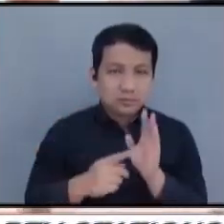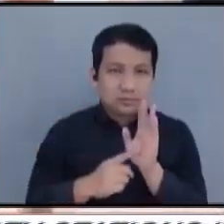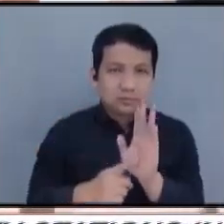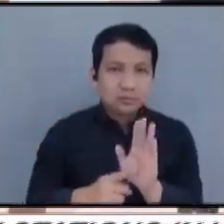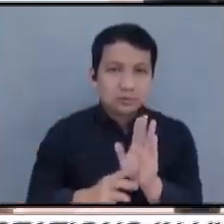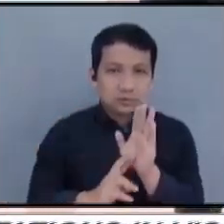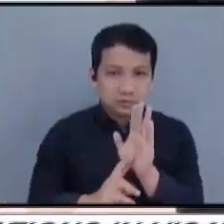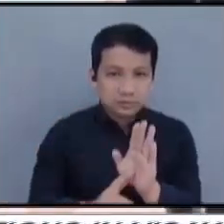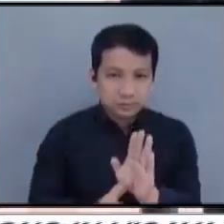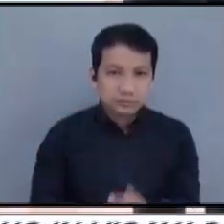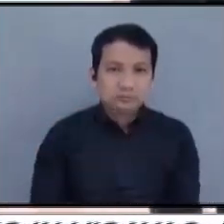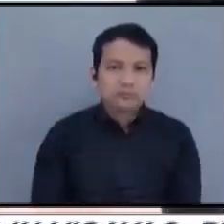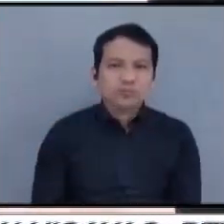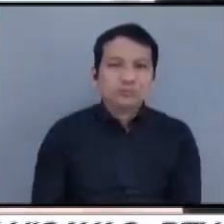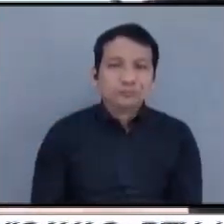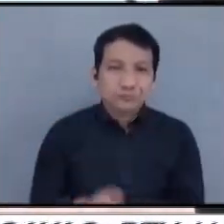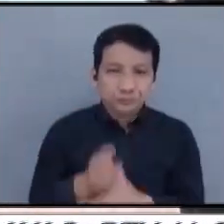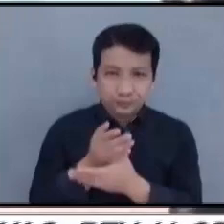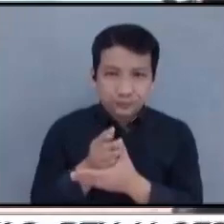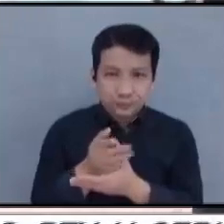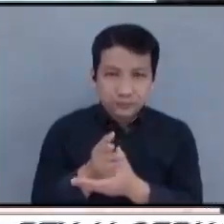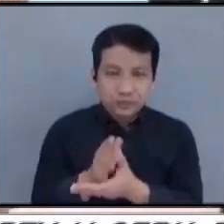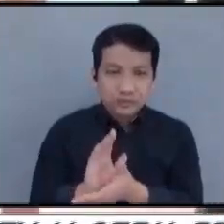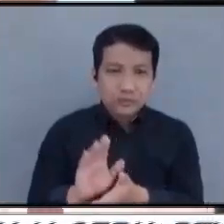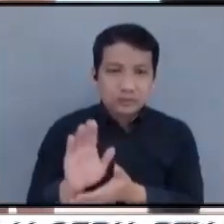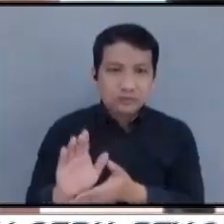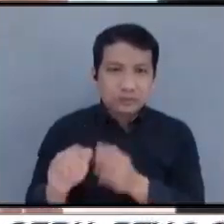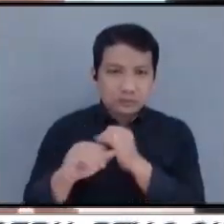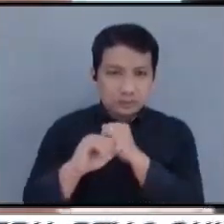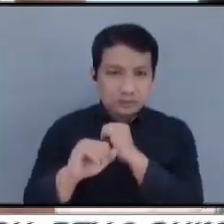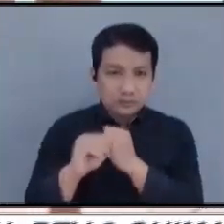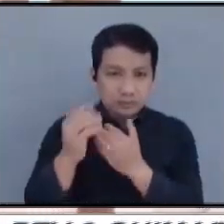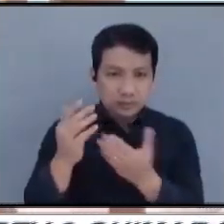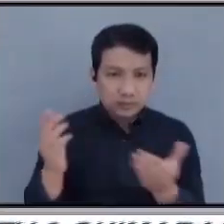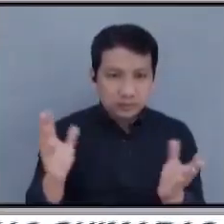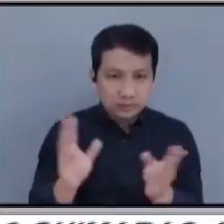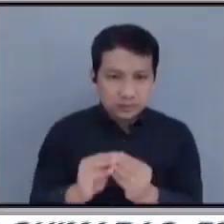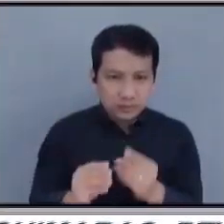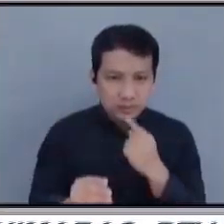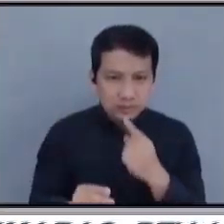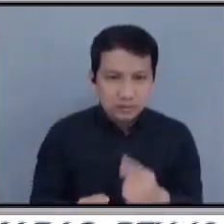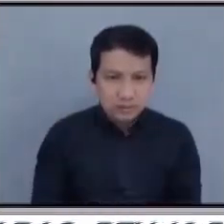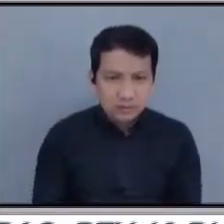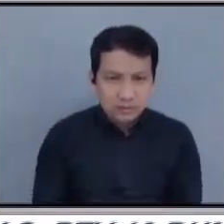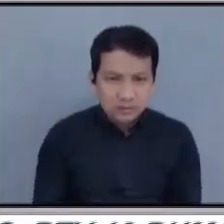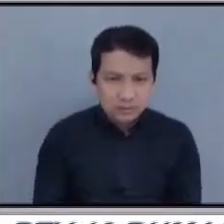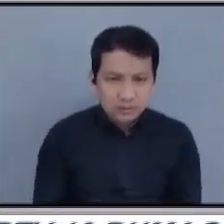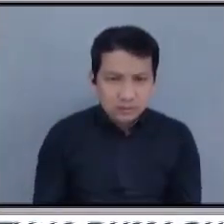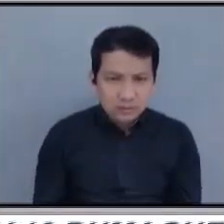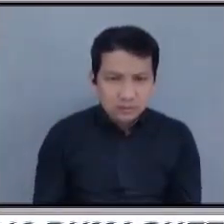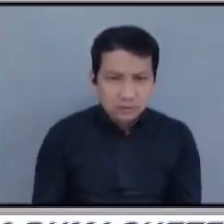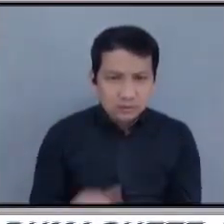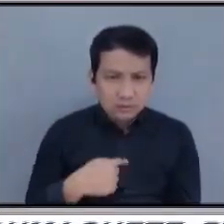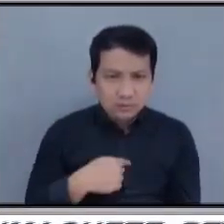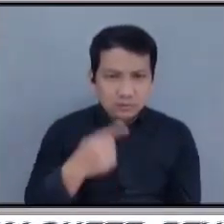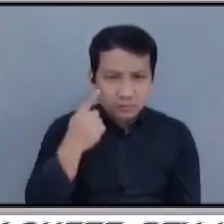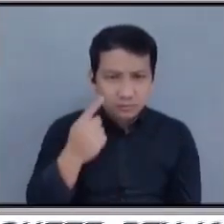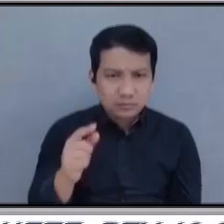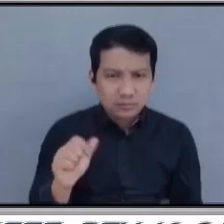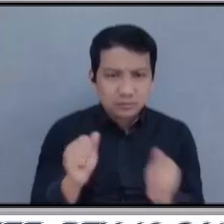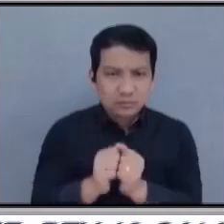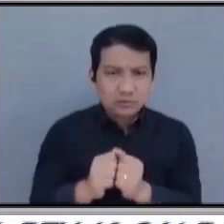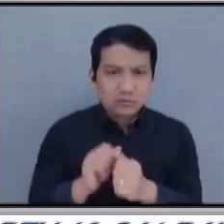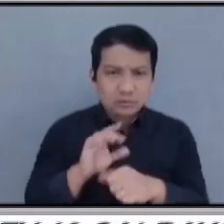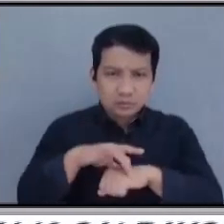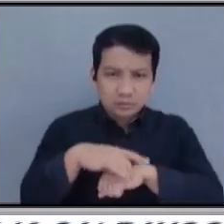at ibinahagi rin nila ang kanilang mga advokasya. Ayon sa Carousel Productions, ang organizer ng Miss Philippines Earth,